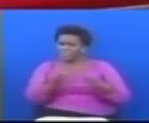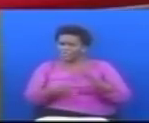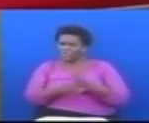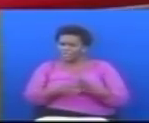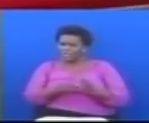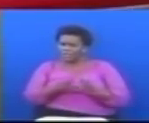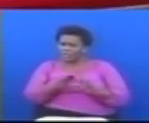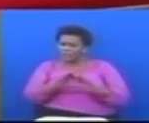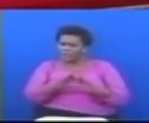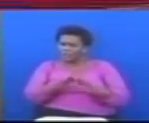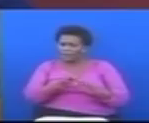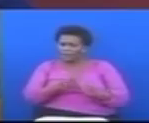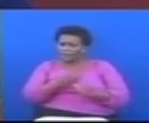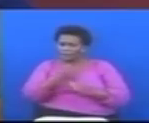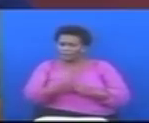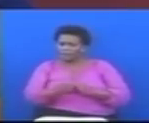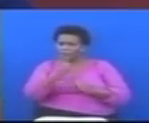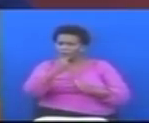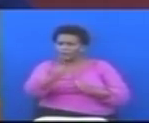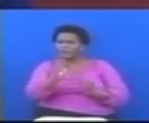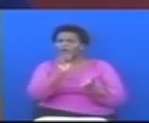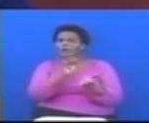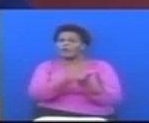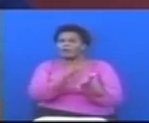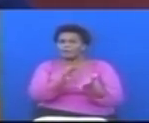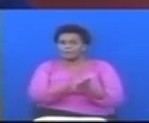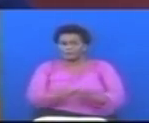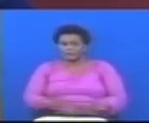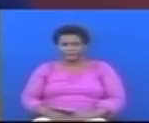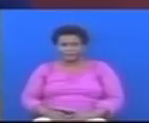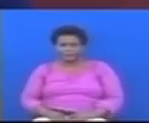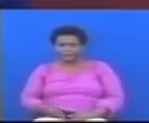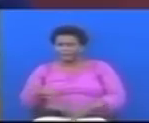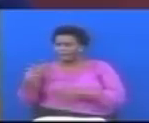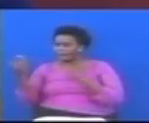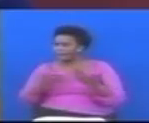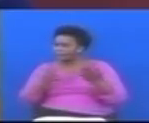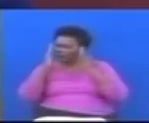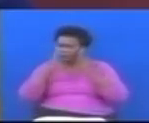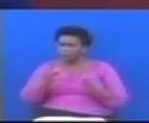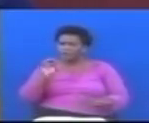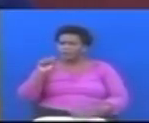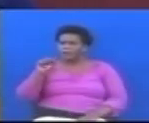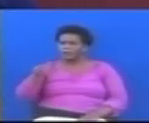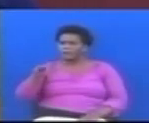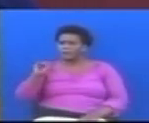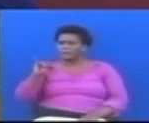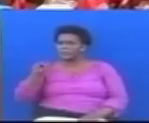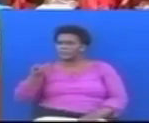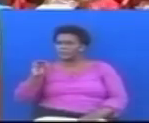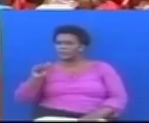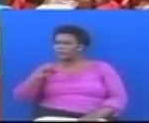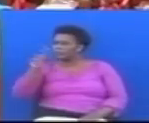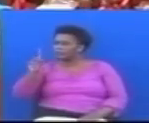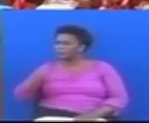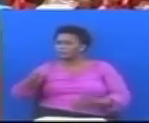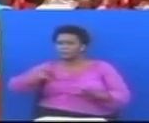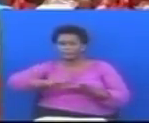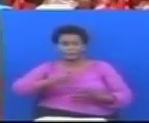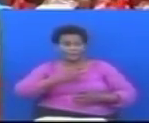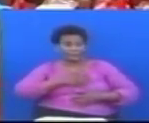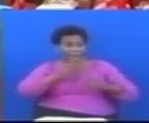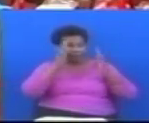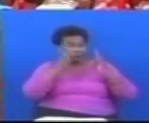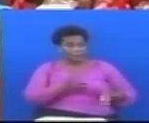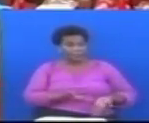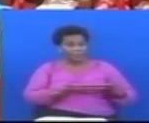lami. Asante sana. Mheshimiwa Amina Makilagi, swali la nyongeza. Asante sana Mheshimiwa Naibu Spika kwa